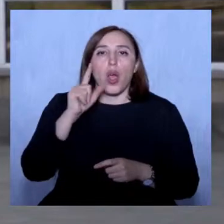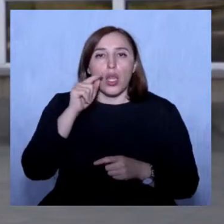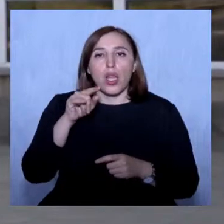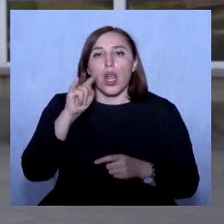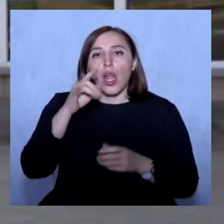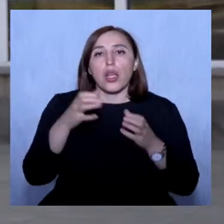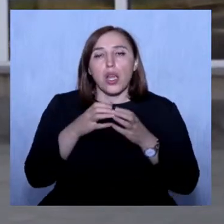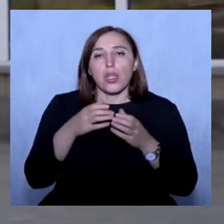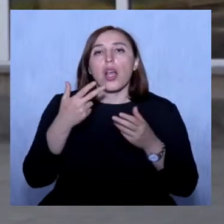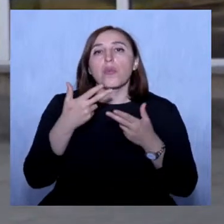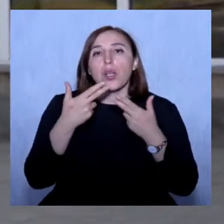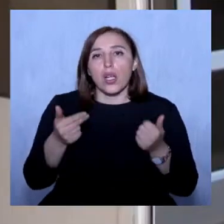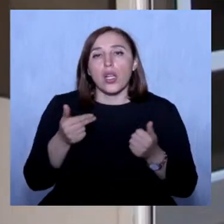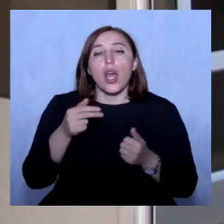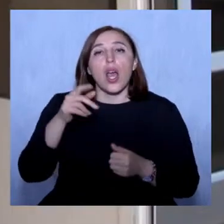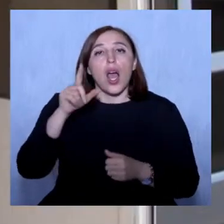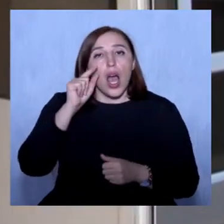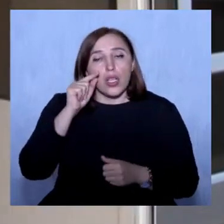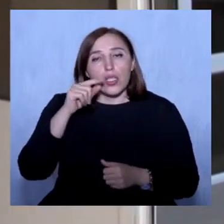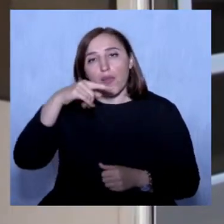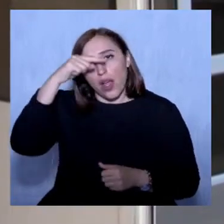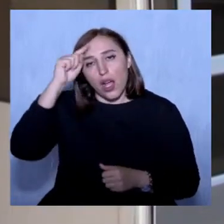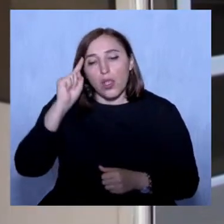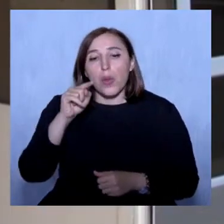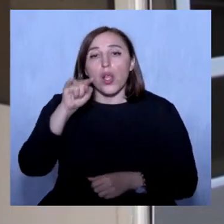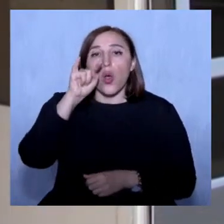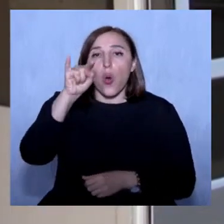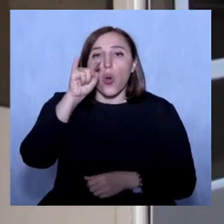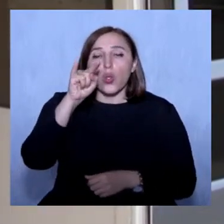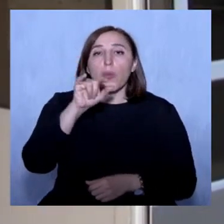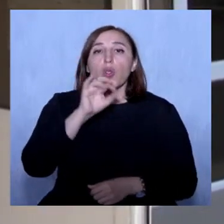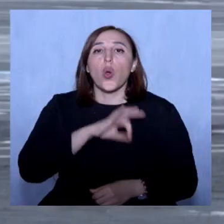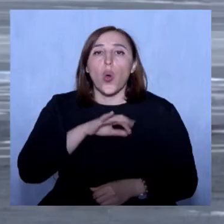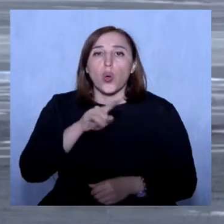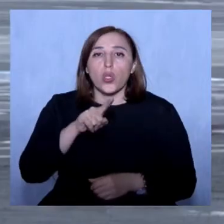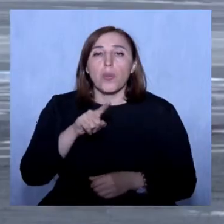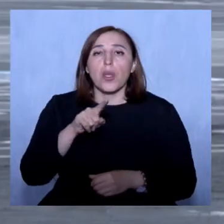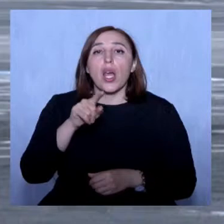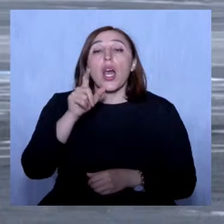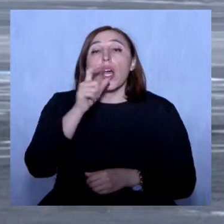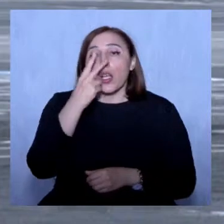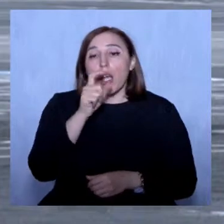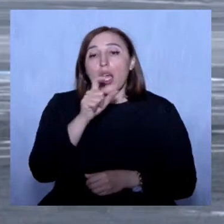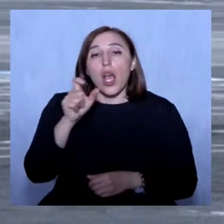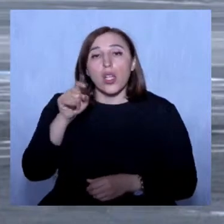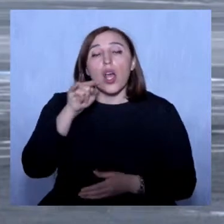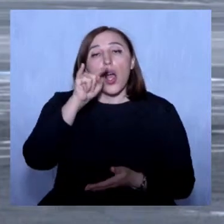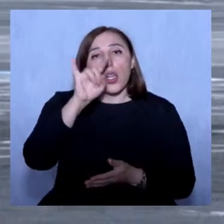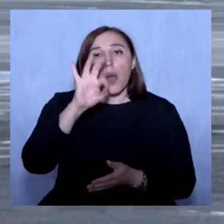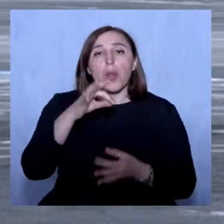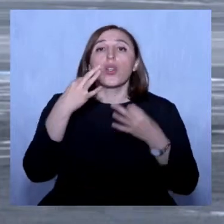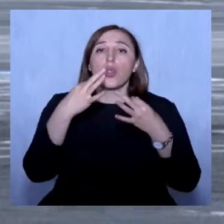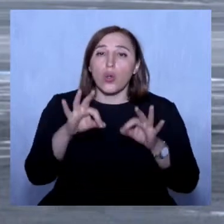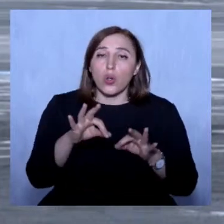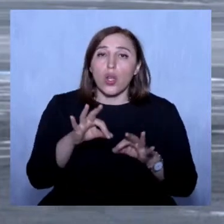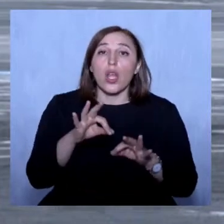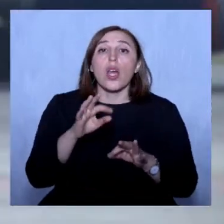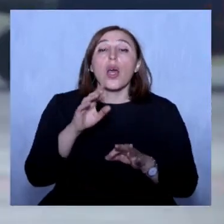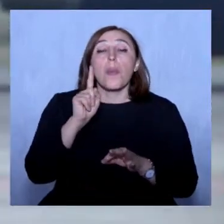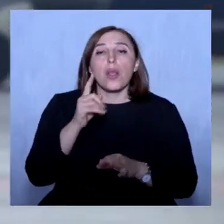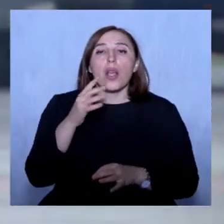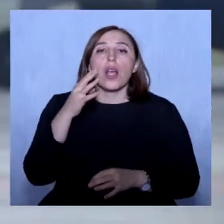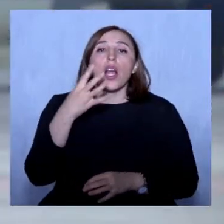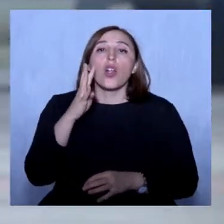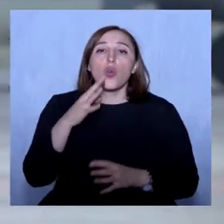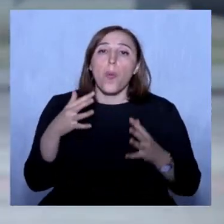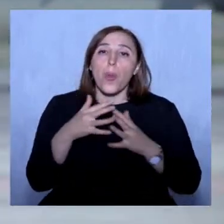Ինչպես Հայաստանի այնպես էլ ադրբեջանի ոթային տարացքների ոգդագործումը չի սամանապակվել կաղաքացյական ոթանավերի համար։ Պացարություն է եղել